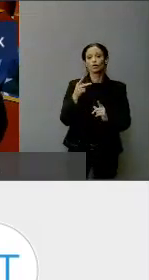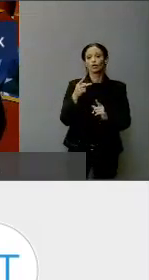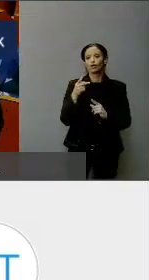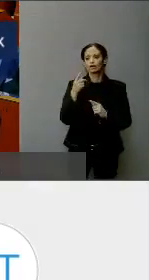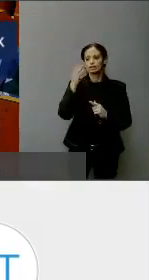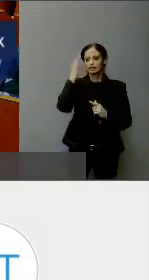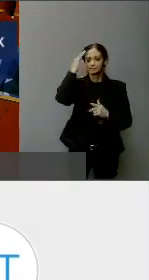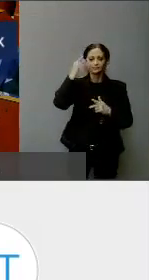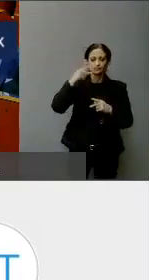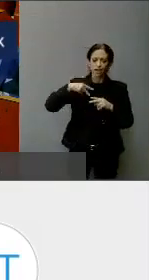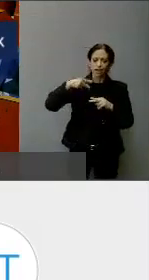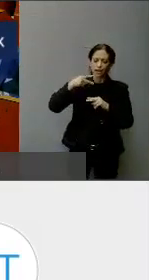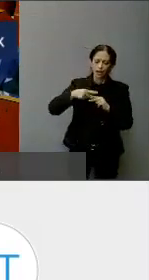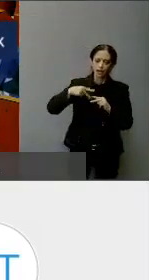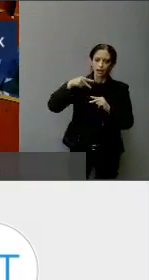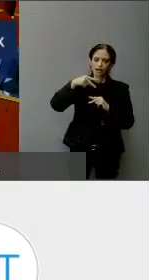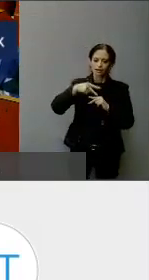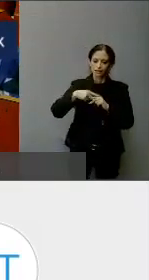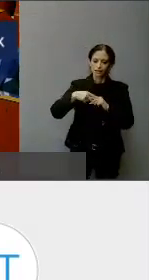persone che